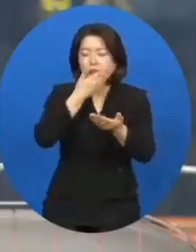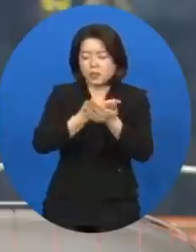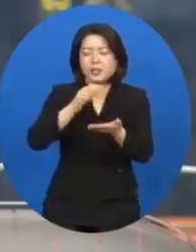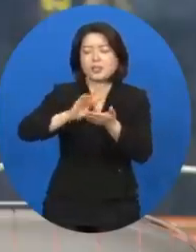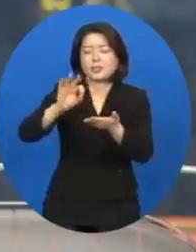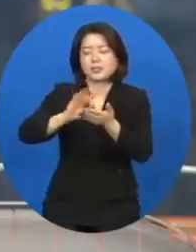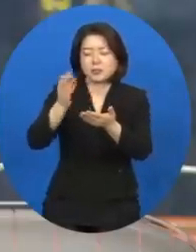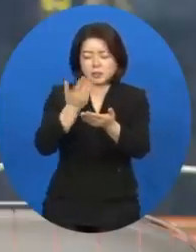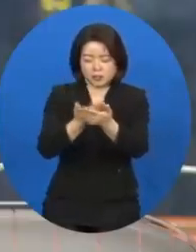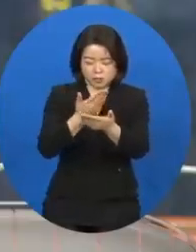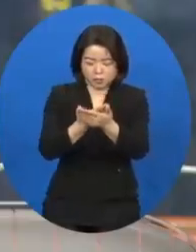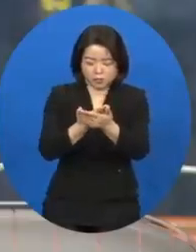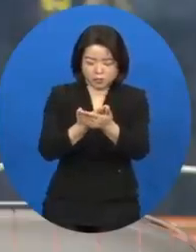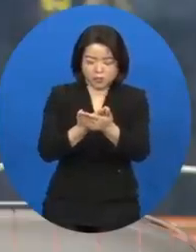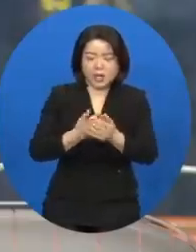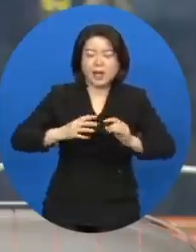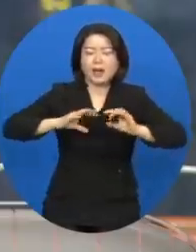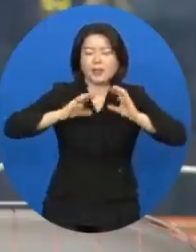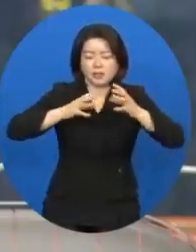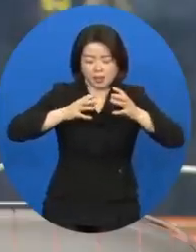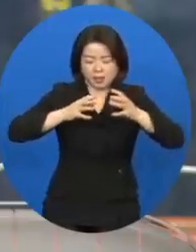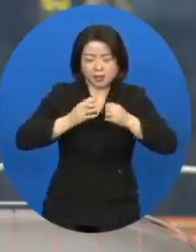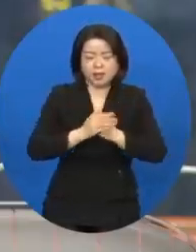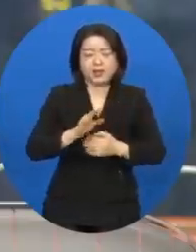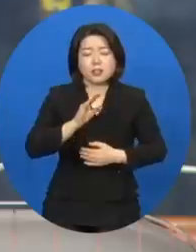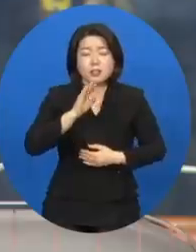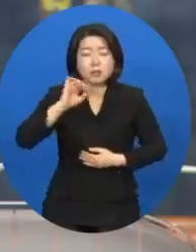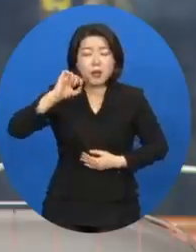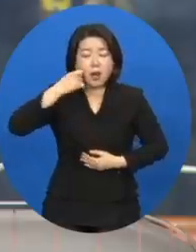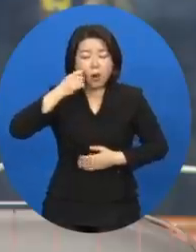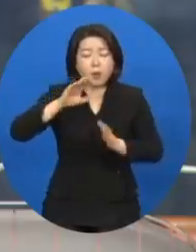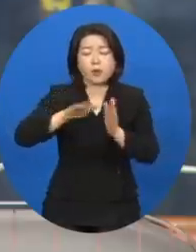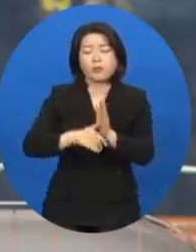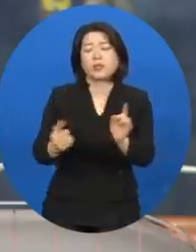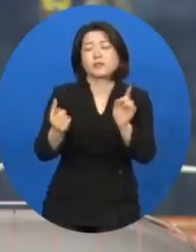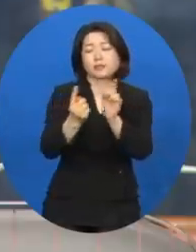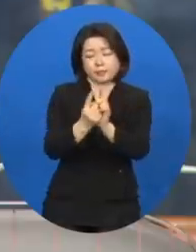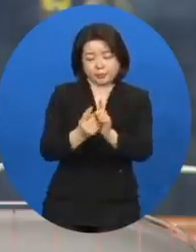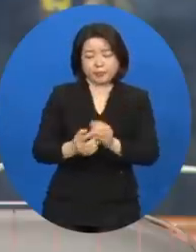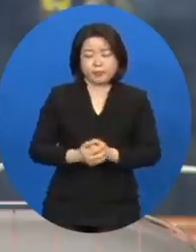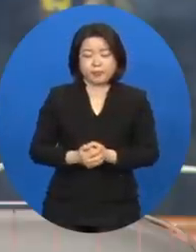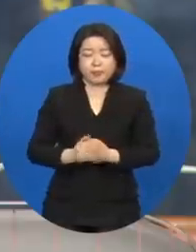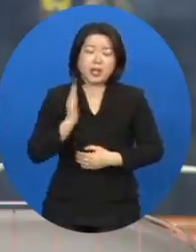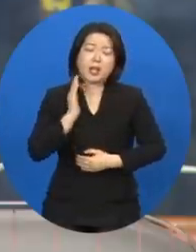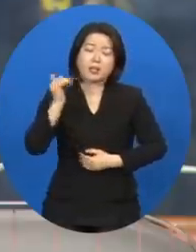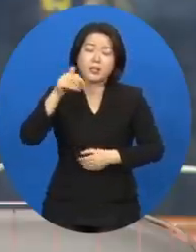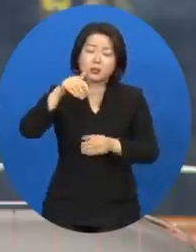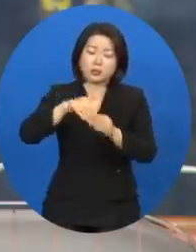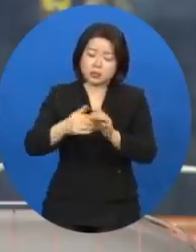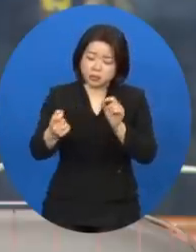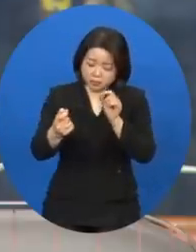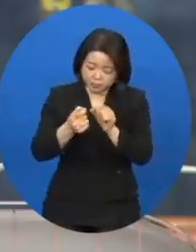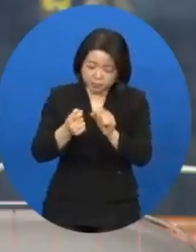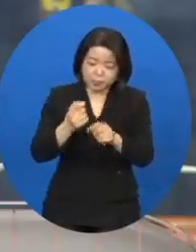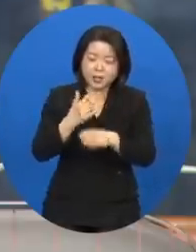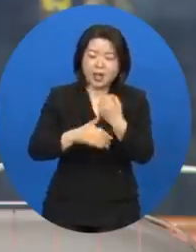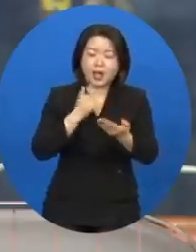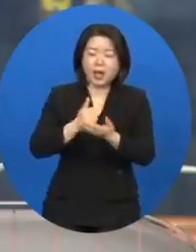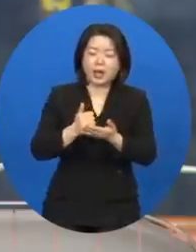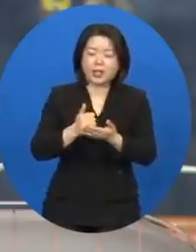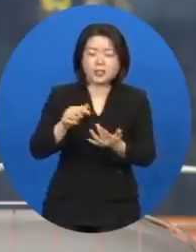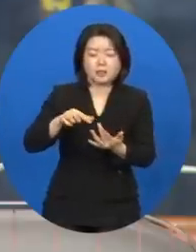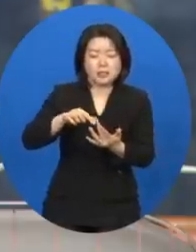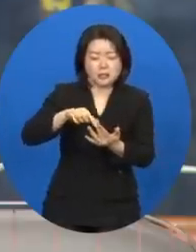하옵소서. 나라가 참 어려운 때에 있습니다. 대통령 선거를 앞두고 하나님이